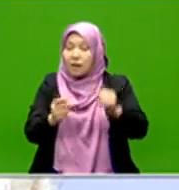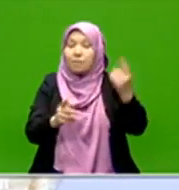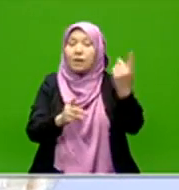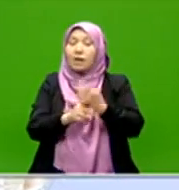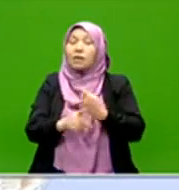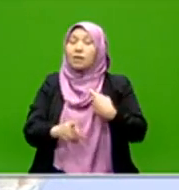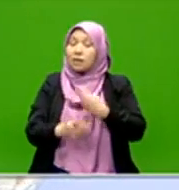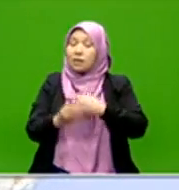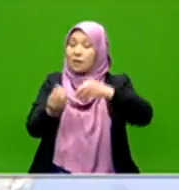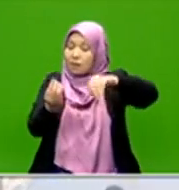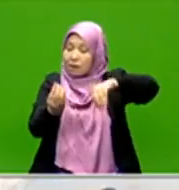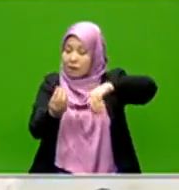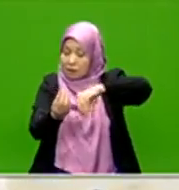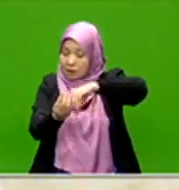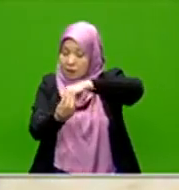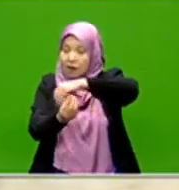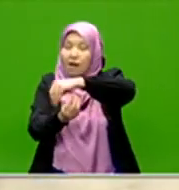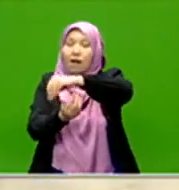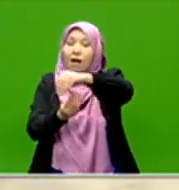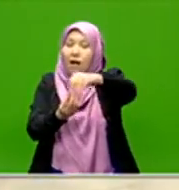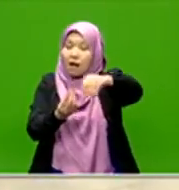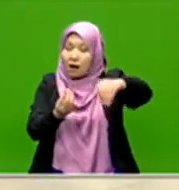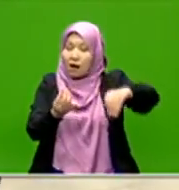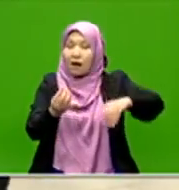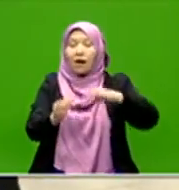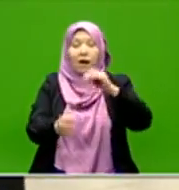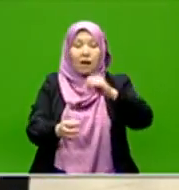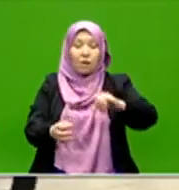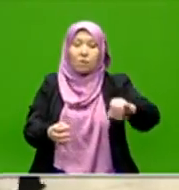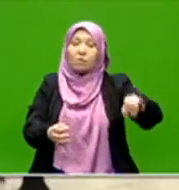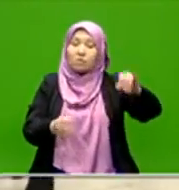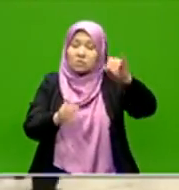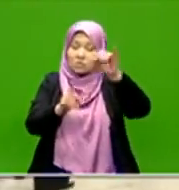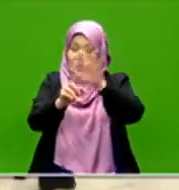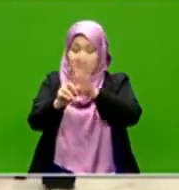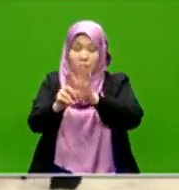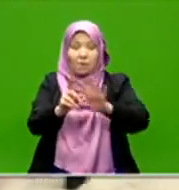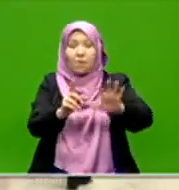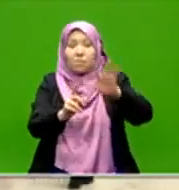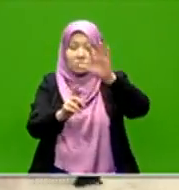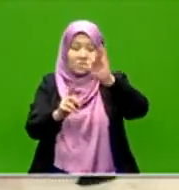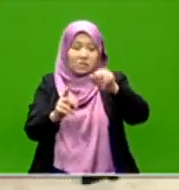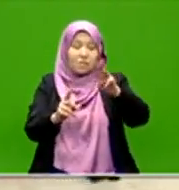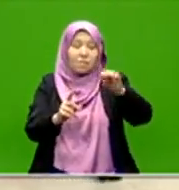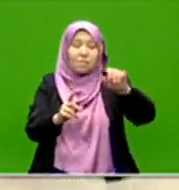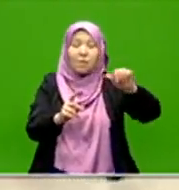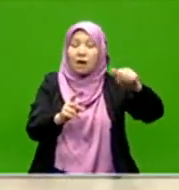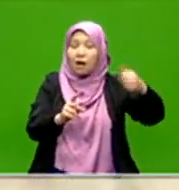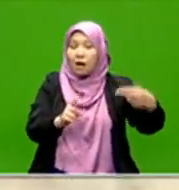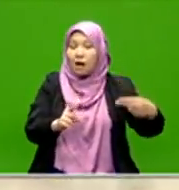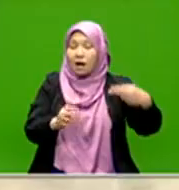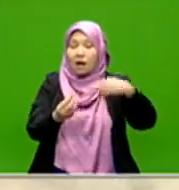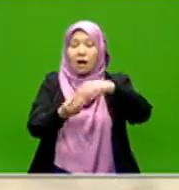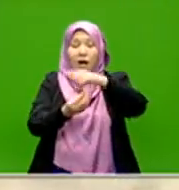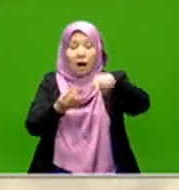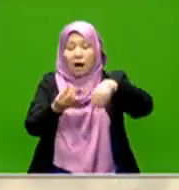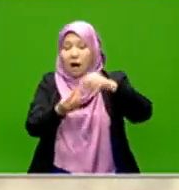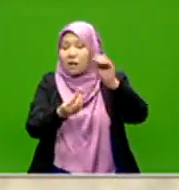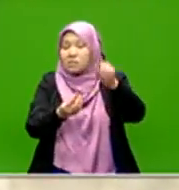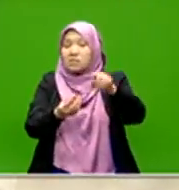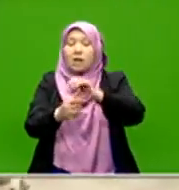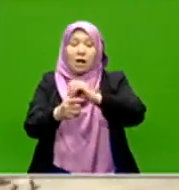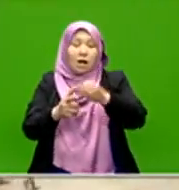kita tawaf, ya. Kalau jemaah, kalau macam tu Ustaz, ya. Kalau jemaah haji ataupun umrah bertawaf,